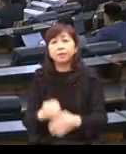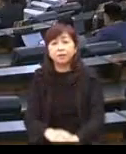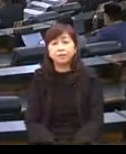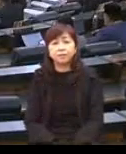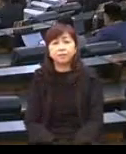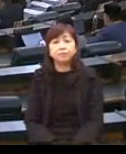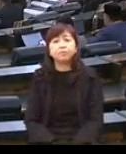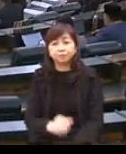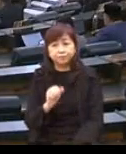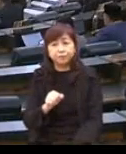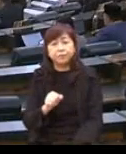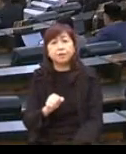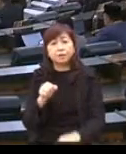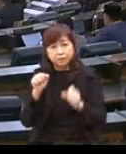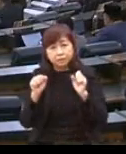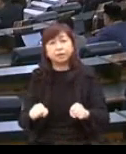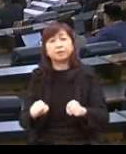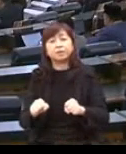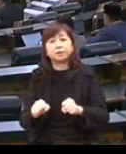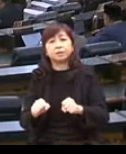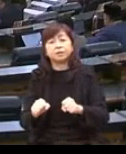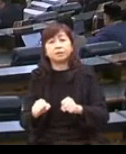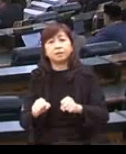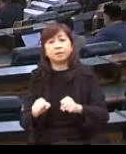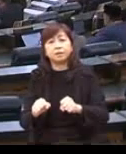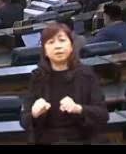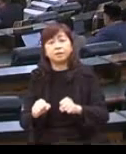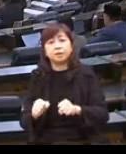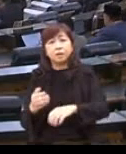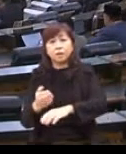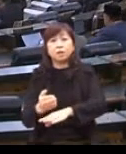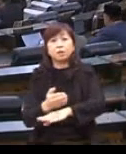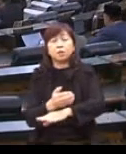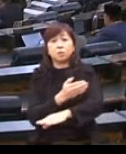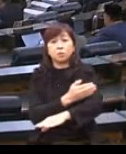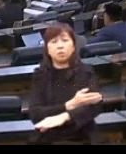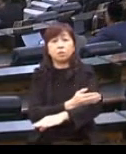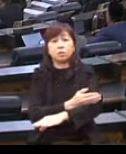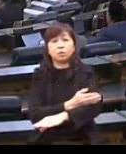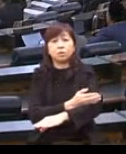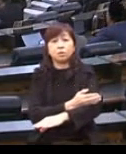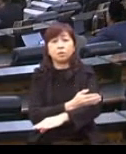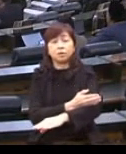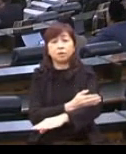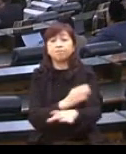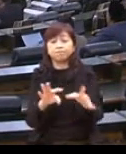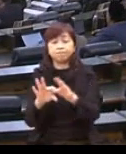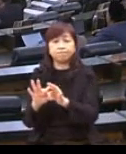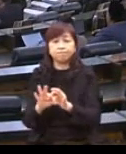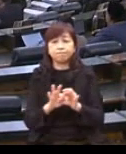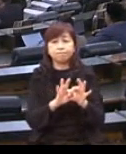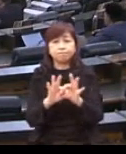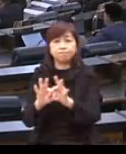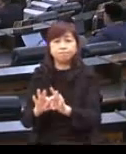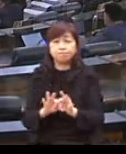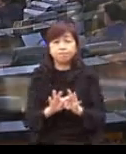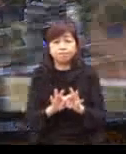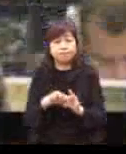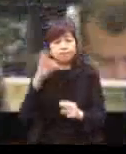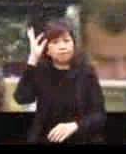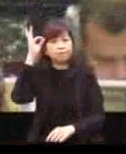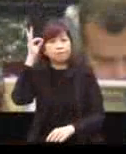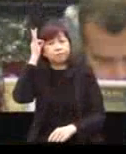kita akan mengamalkan cara kerja yang lebih menitikberatkan kerjasama diantara derajat